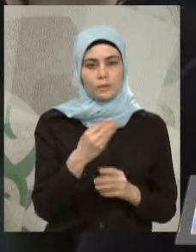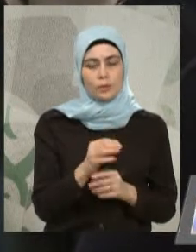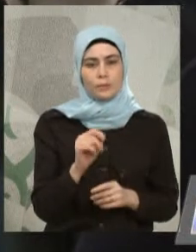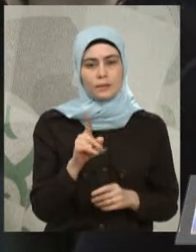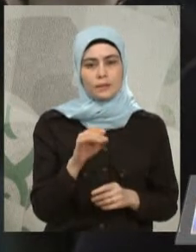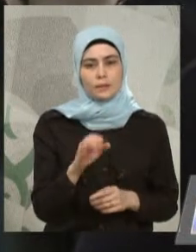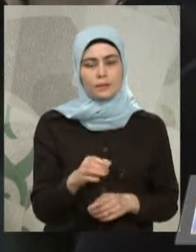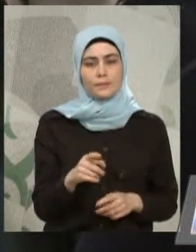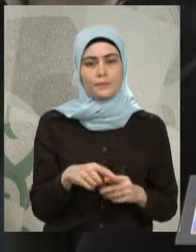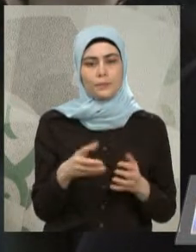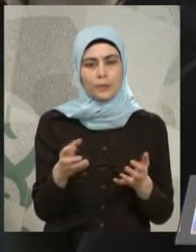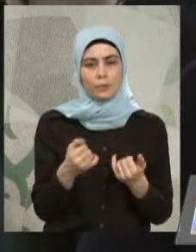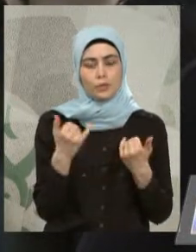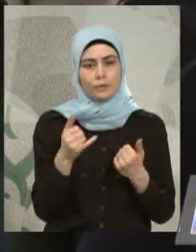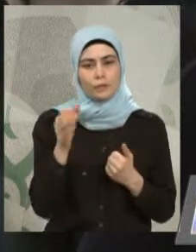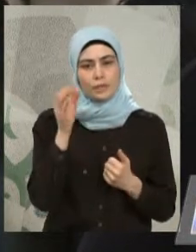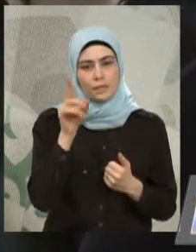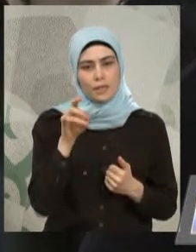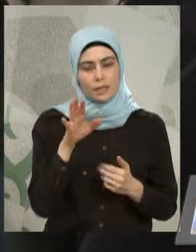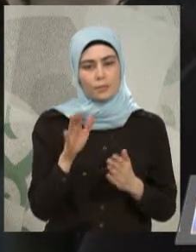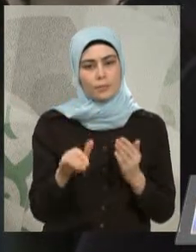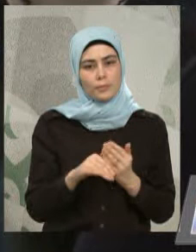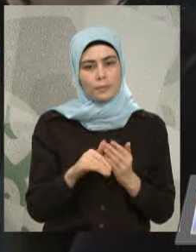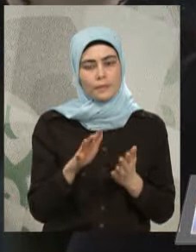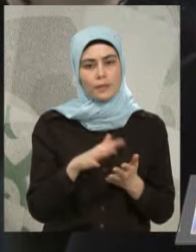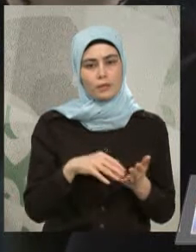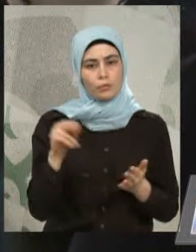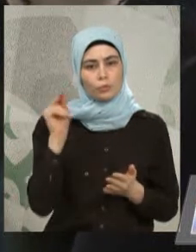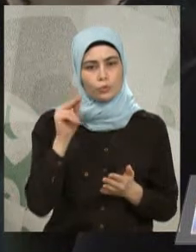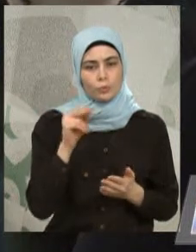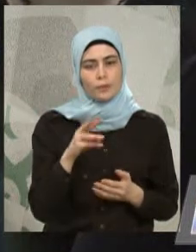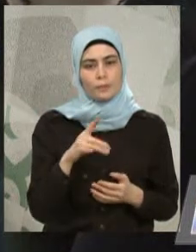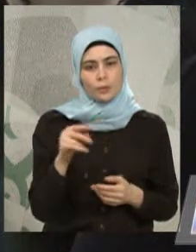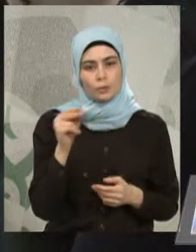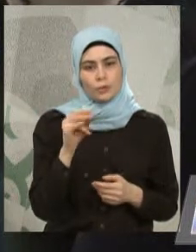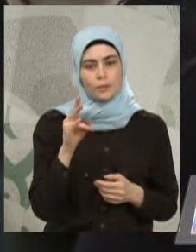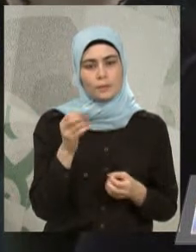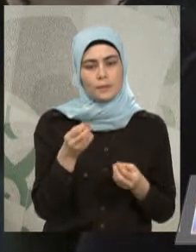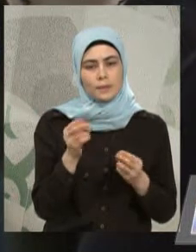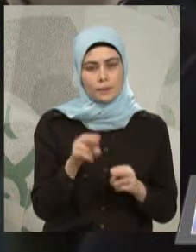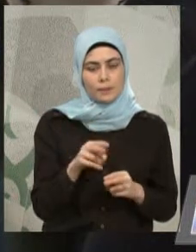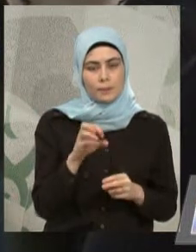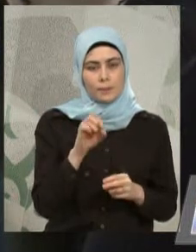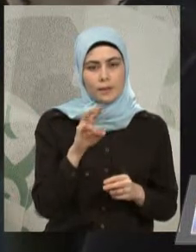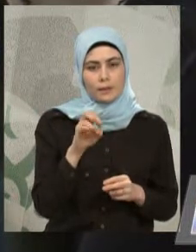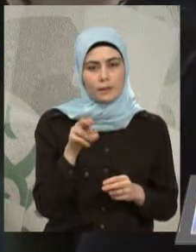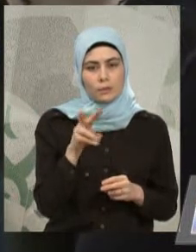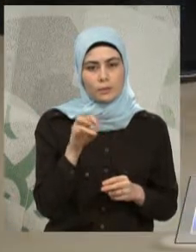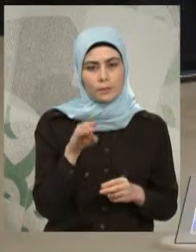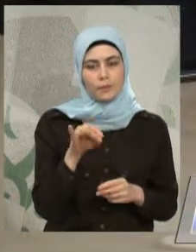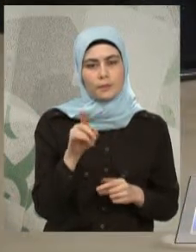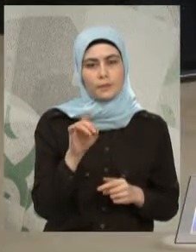этого, полученные сегодня знания, несомненно, пригодятся нам в нашей учебе. Мы как раз проходим менеджмент и бизнес-управление в